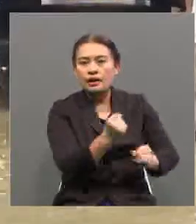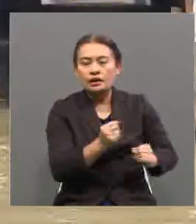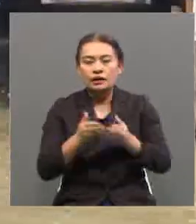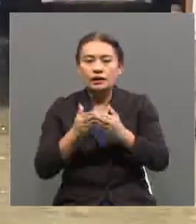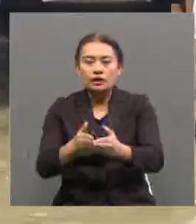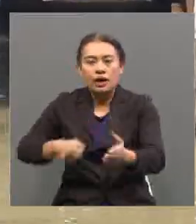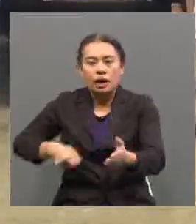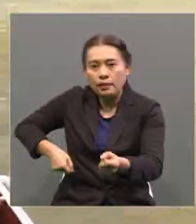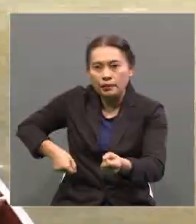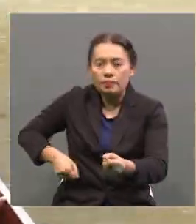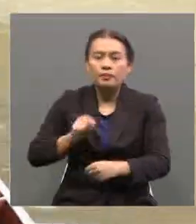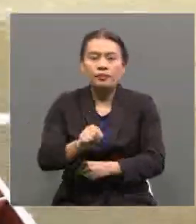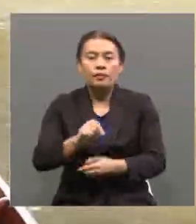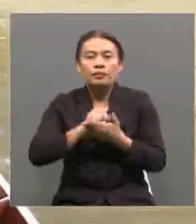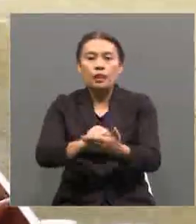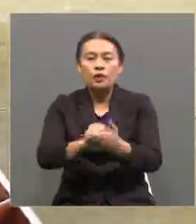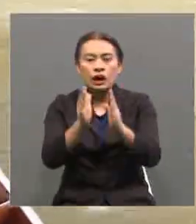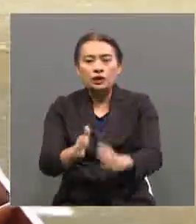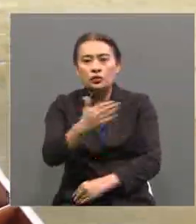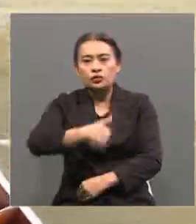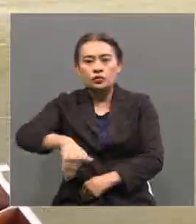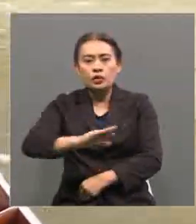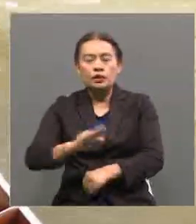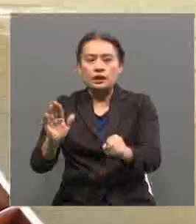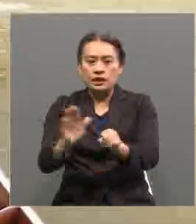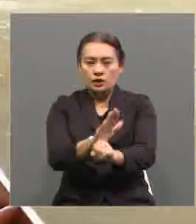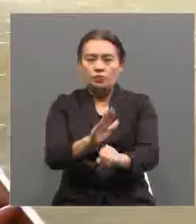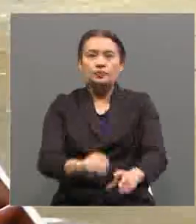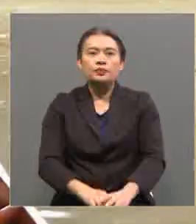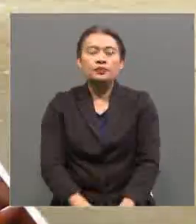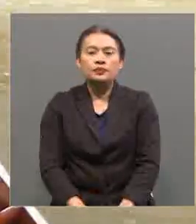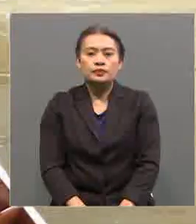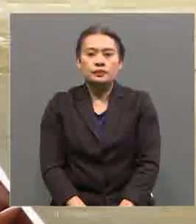ขับเรือจะได้ให้บริการนักท่องเที่ยวได้อย่างทั่วถึงครับ